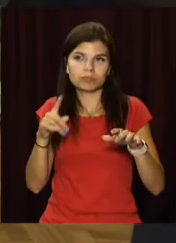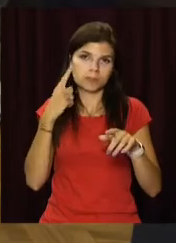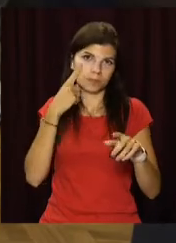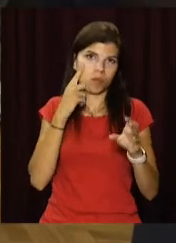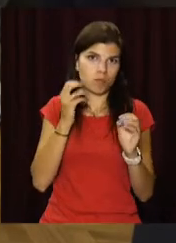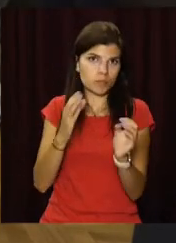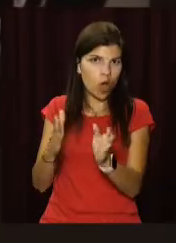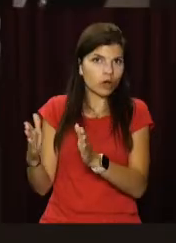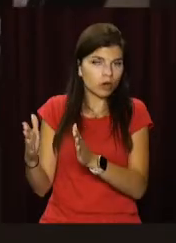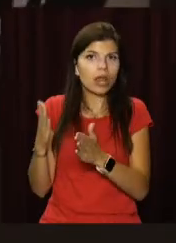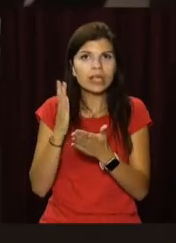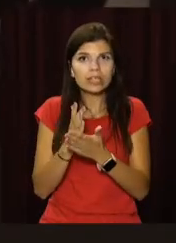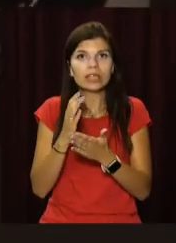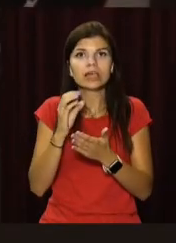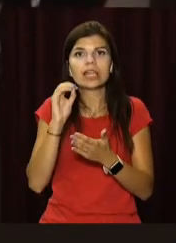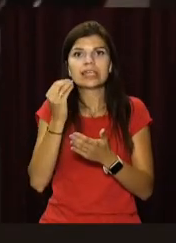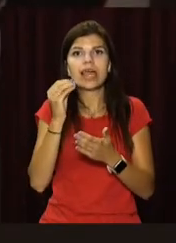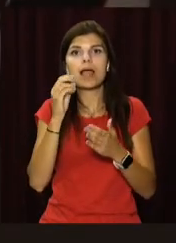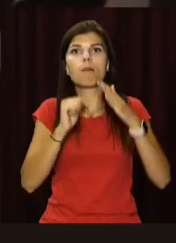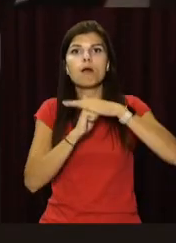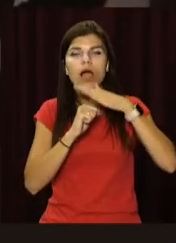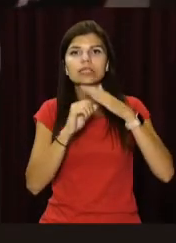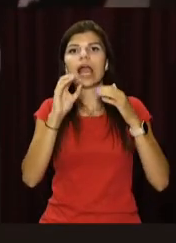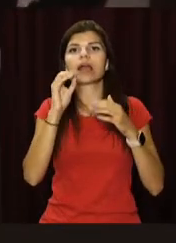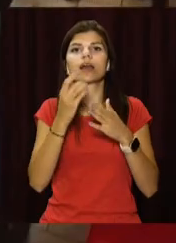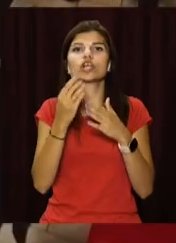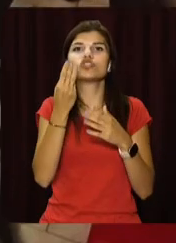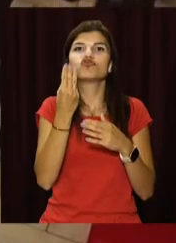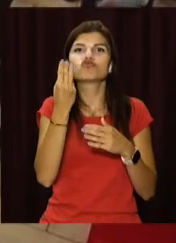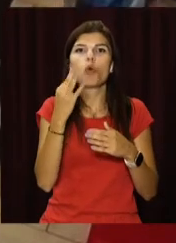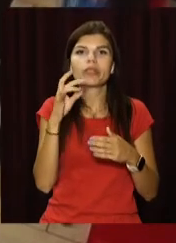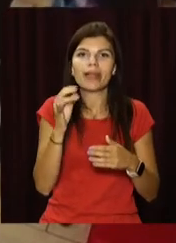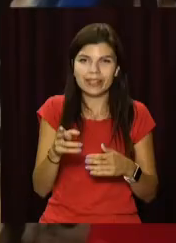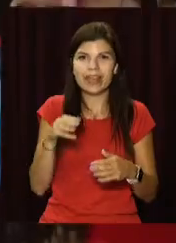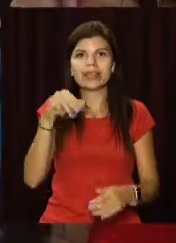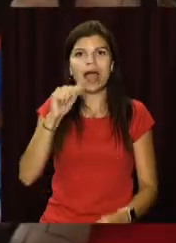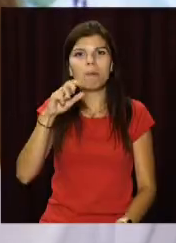та створила. Є бази, домашні завдання, розкладів, щоденників, табелів.